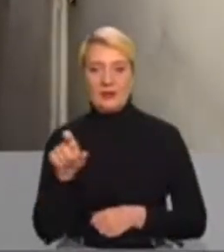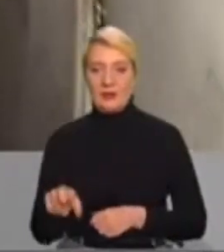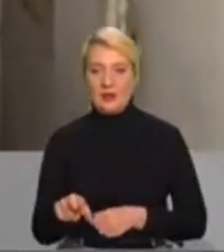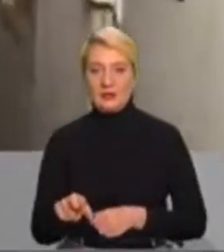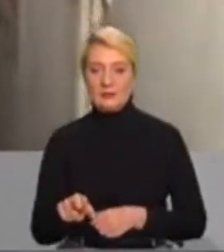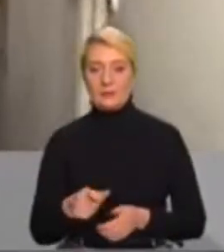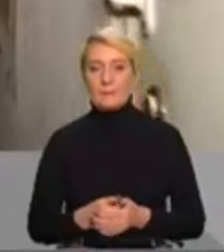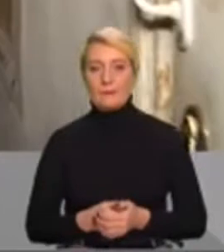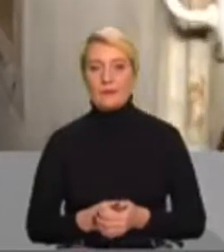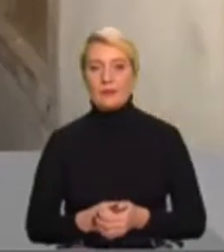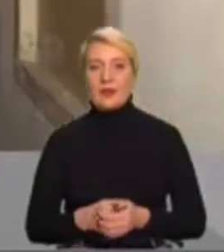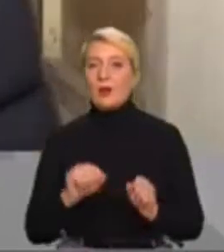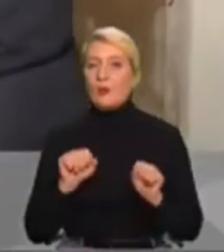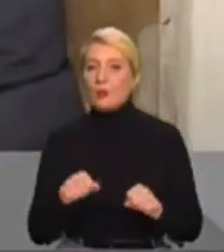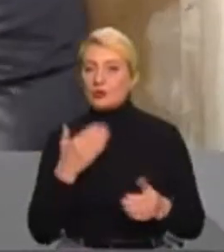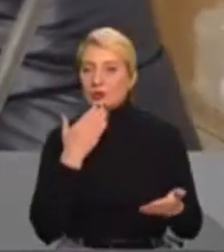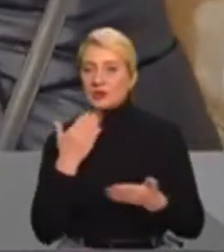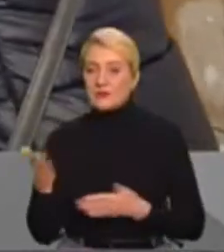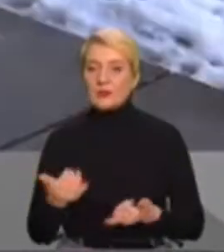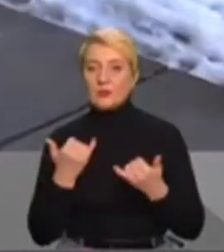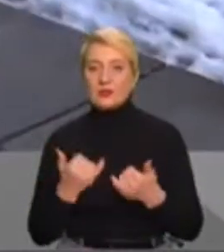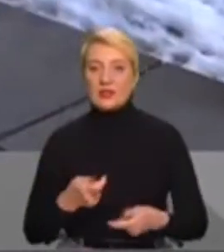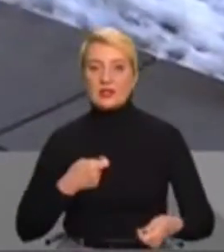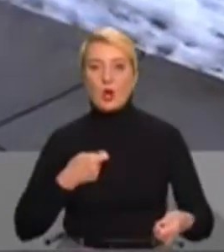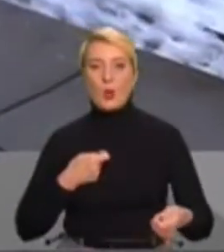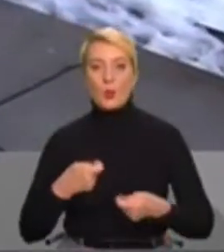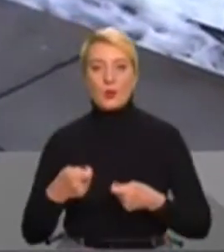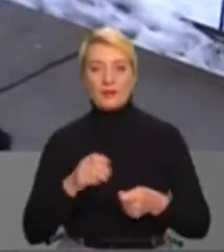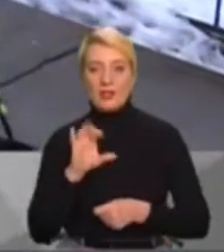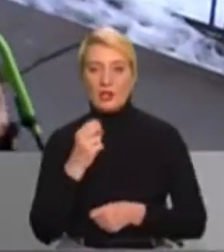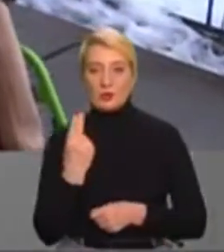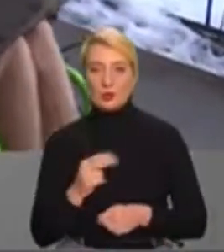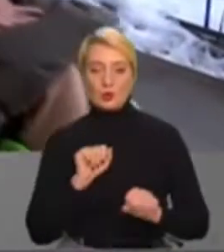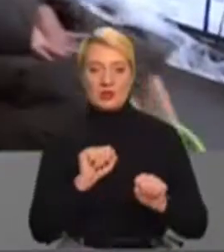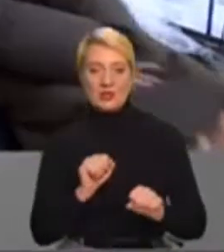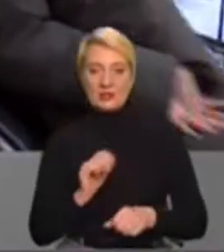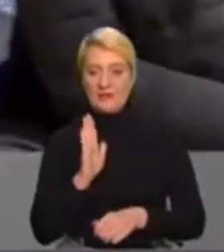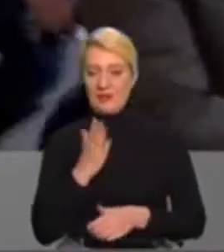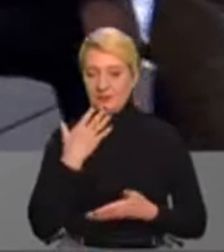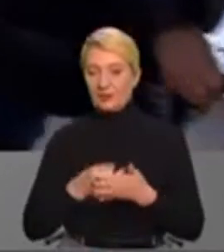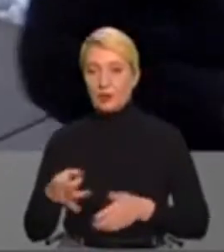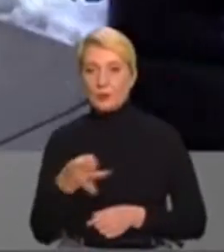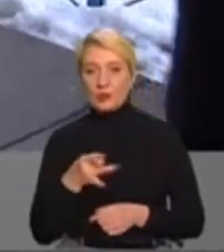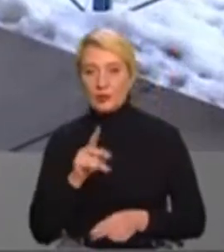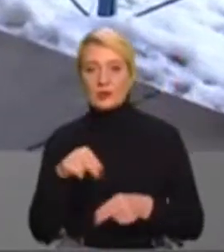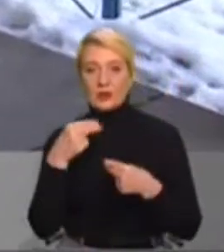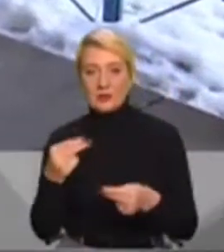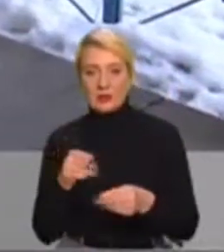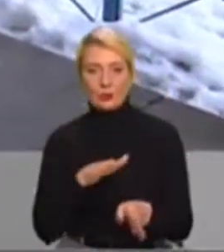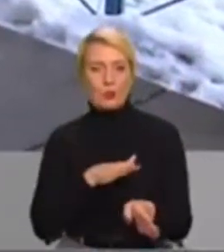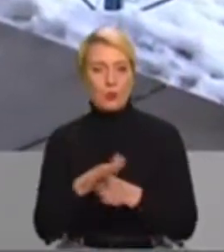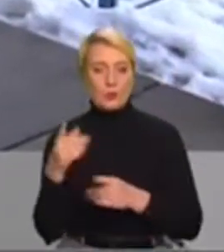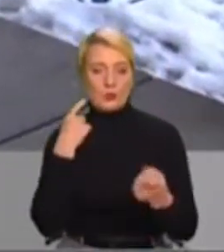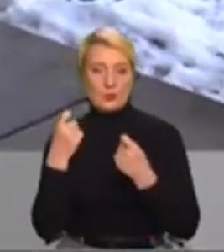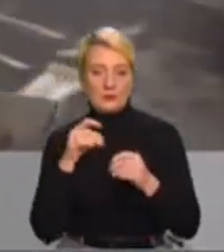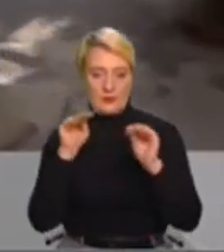послугою, то вони можуть звернутися зараз в управління соціального захисту в районі своєму, і вони нададуть повну інформацію щодо